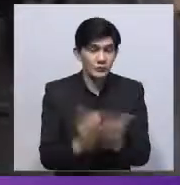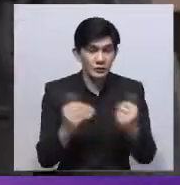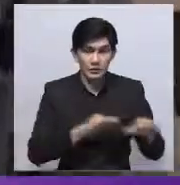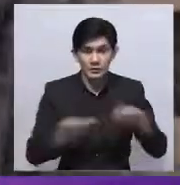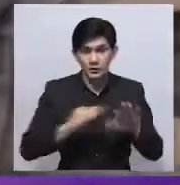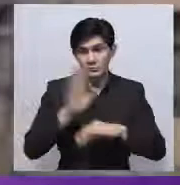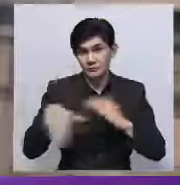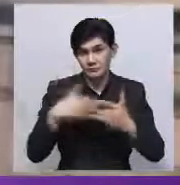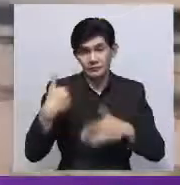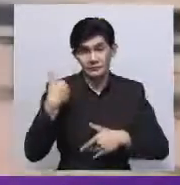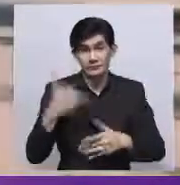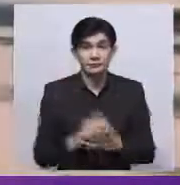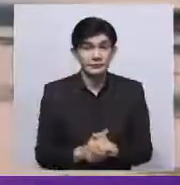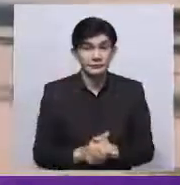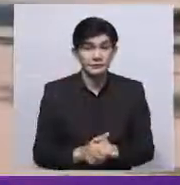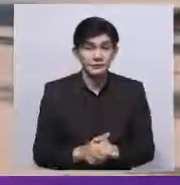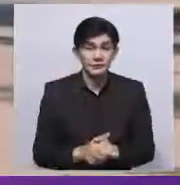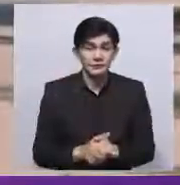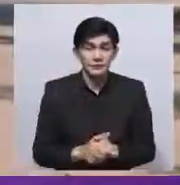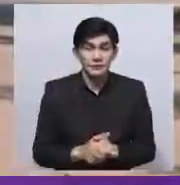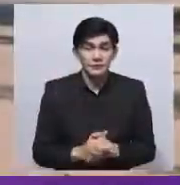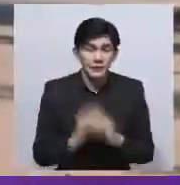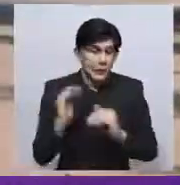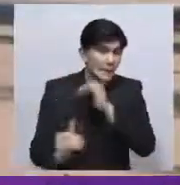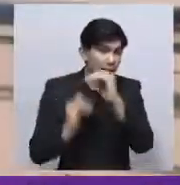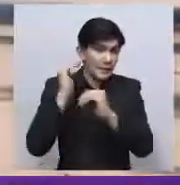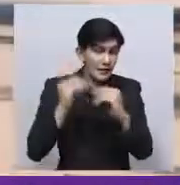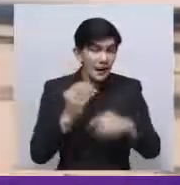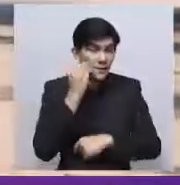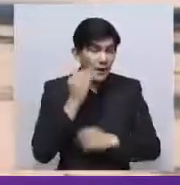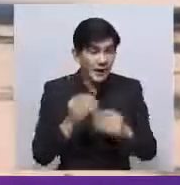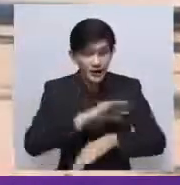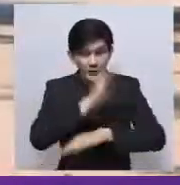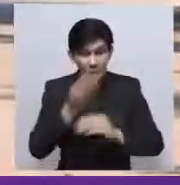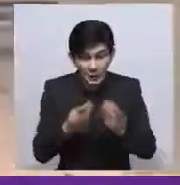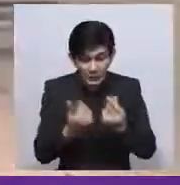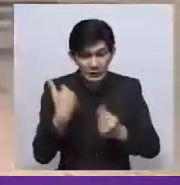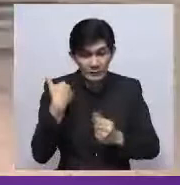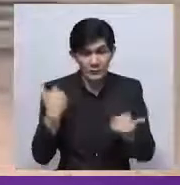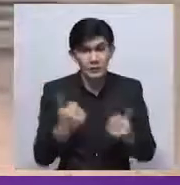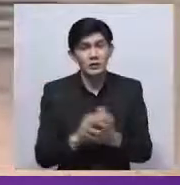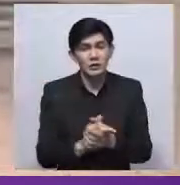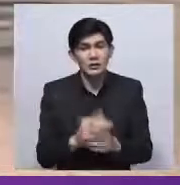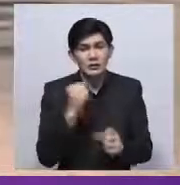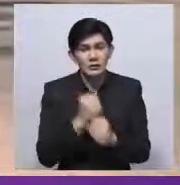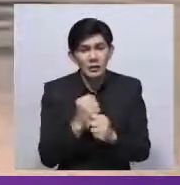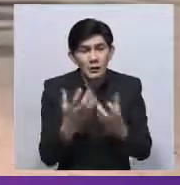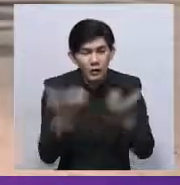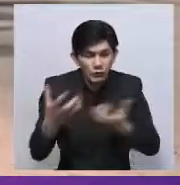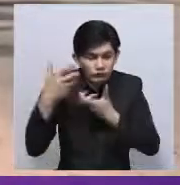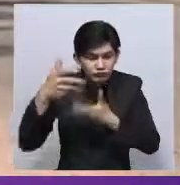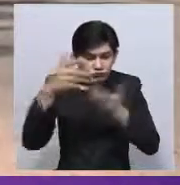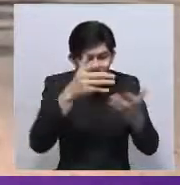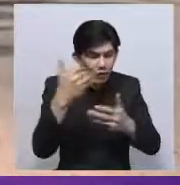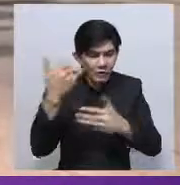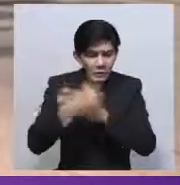การทุกเรื่องทุกด้าน การพัฒนาจุดผ่านปรนใต้เขาดินเป็นจุดผ่านแดนถาวรจะสามารถส่งสินค้าออกสู่กลุ่ม